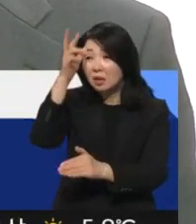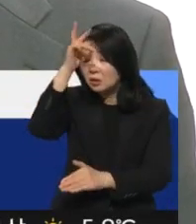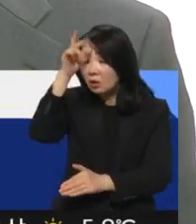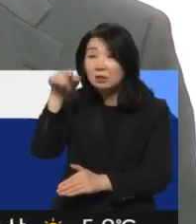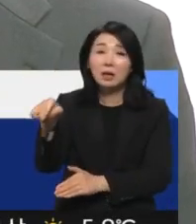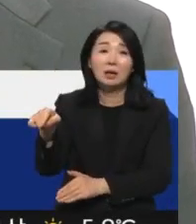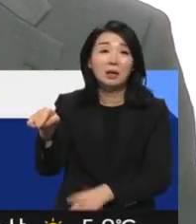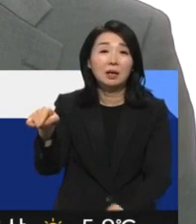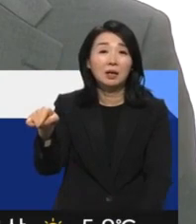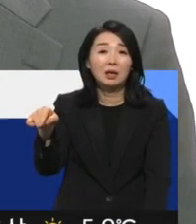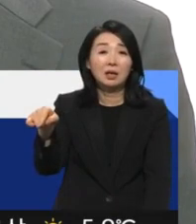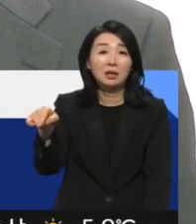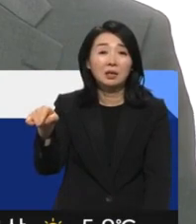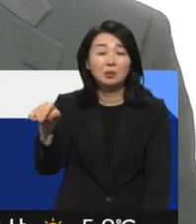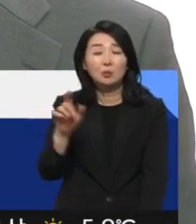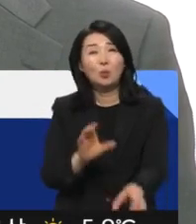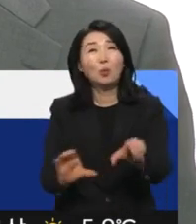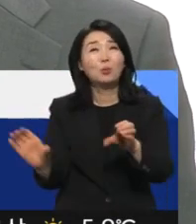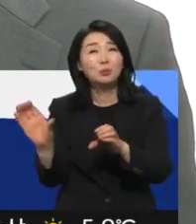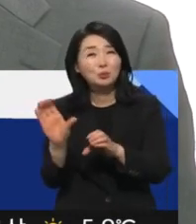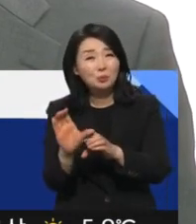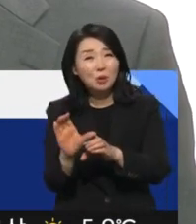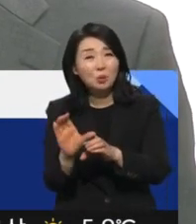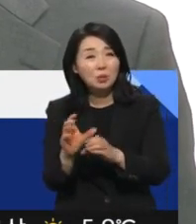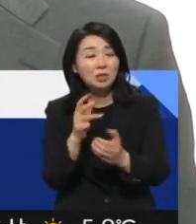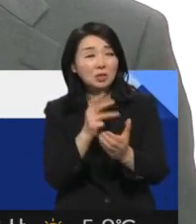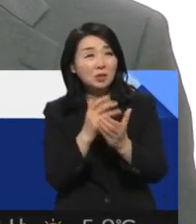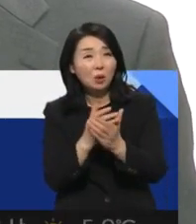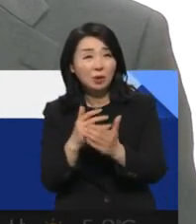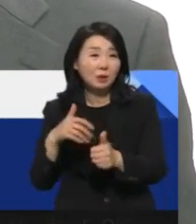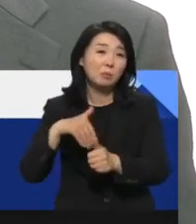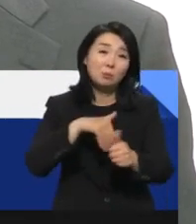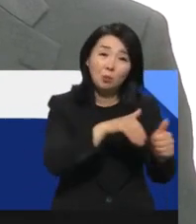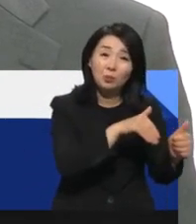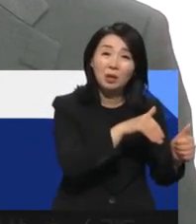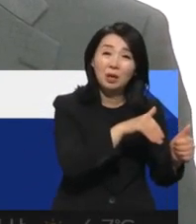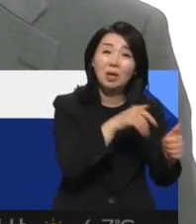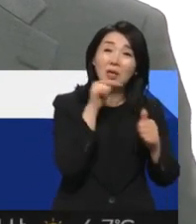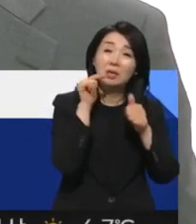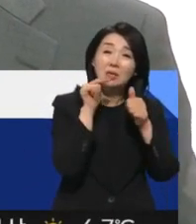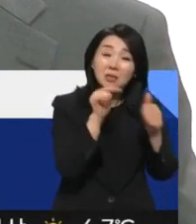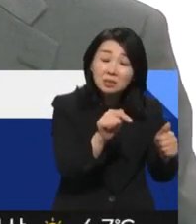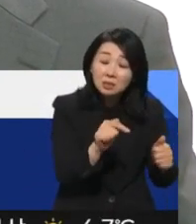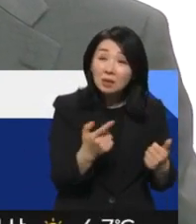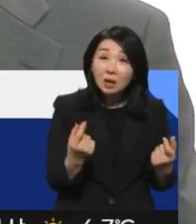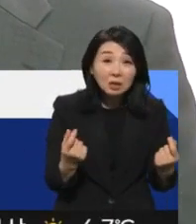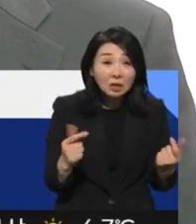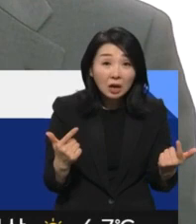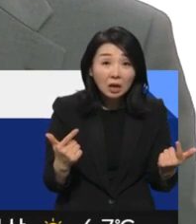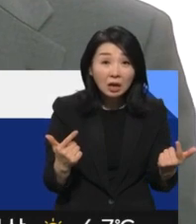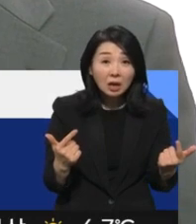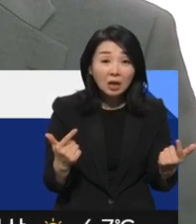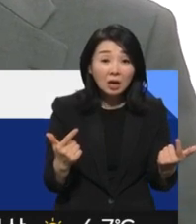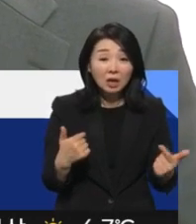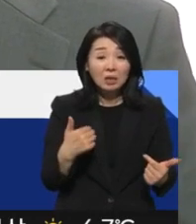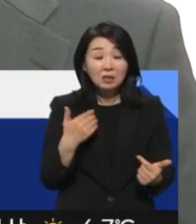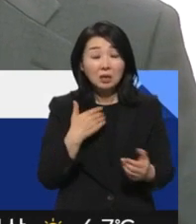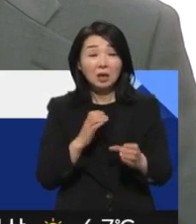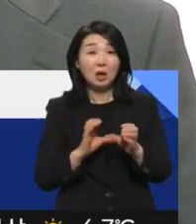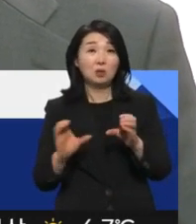기동대 거기를 추가로 여기 이태원에다가 배치하도록 그렇게 지시를 했어야 되는 거 아닙니까, 청장이? 제가